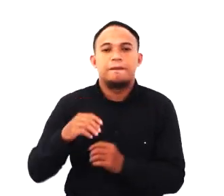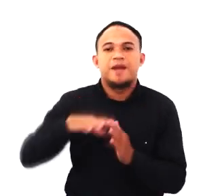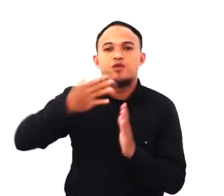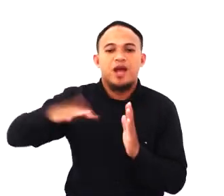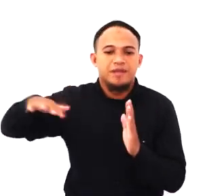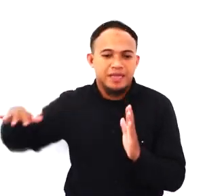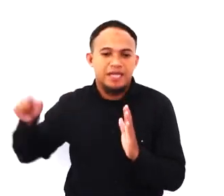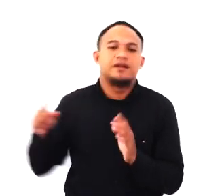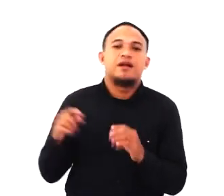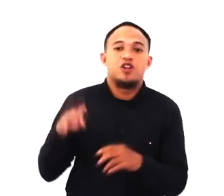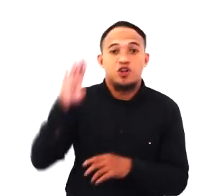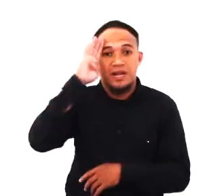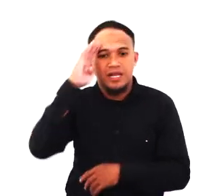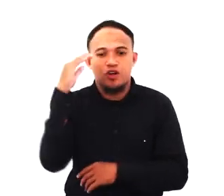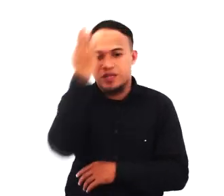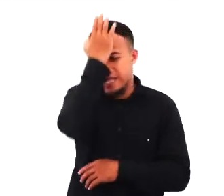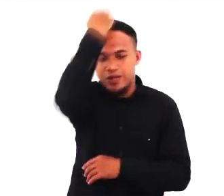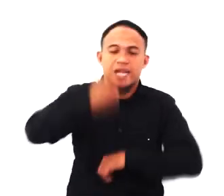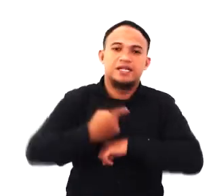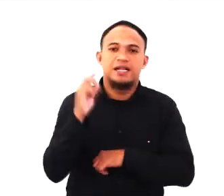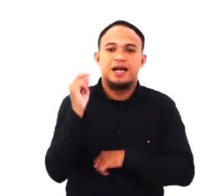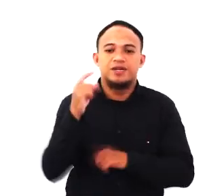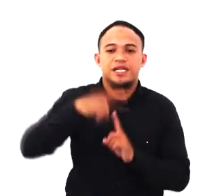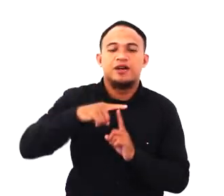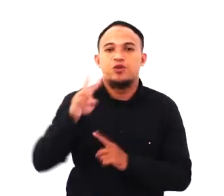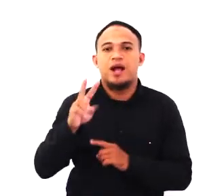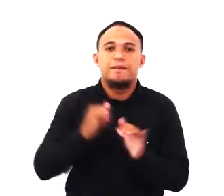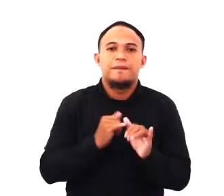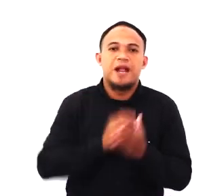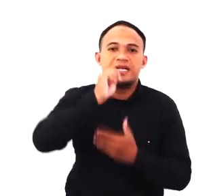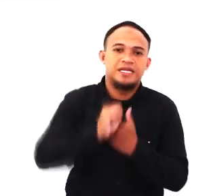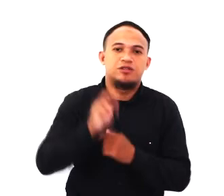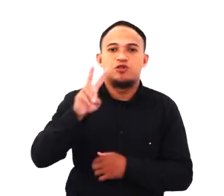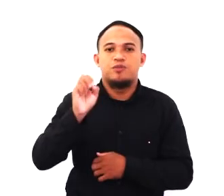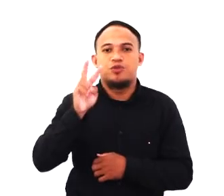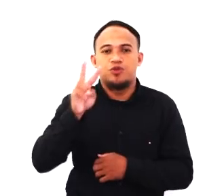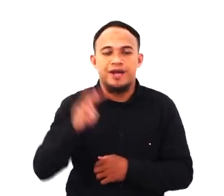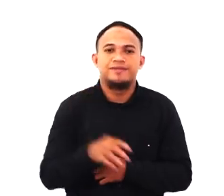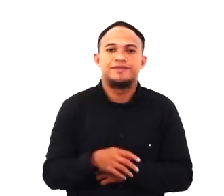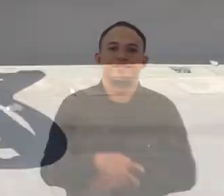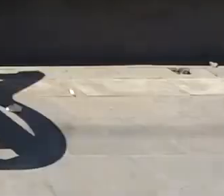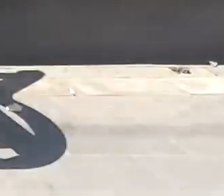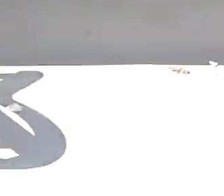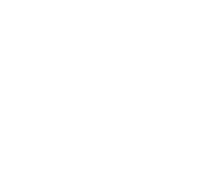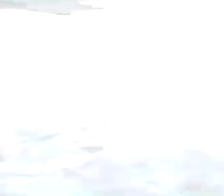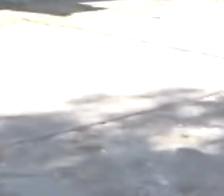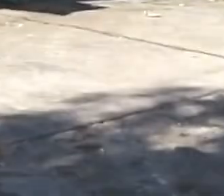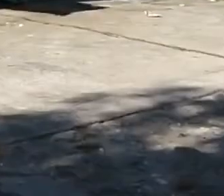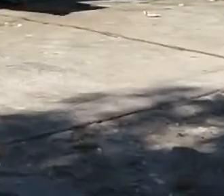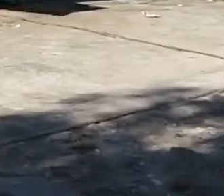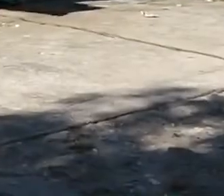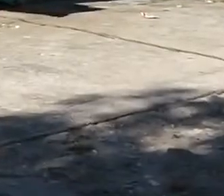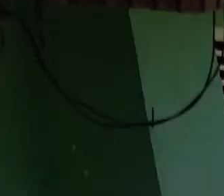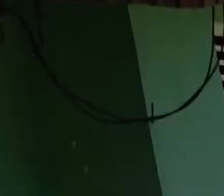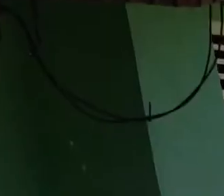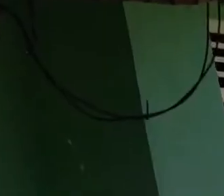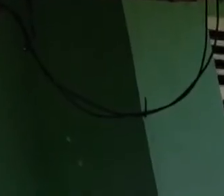Kecamatan Batuda Apantai, Kabupaten Gorontalo pada Rabu 2 Maret 2021.